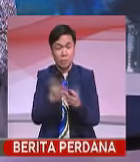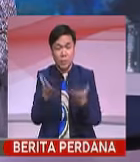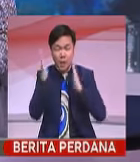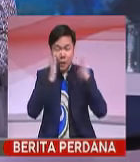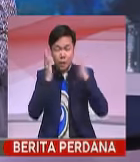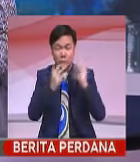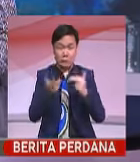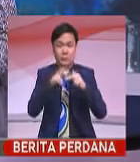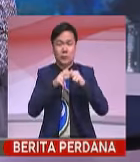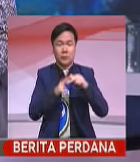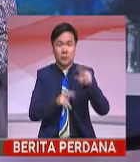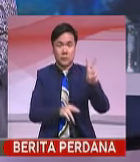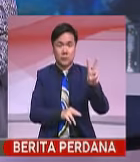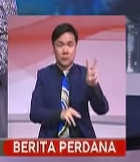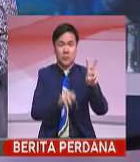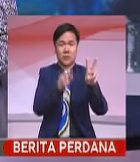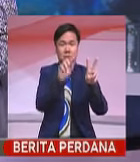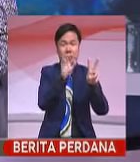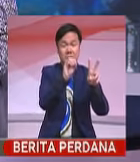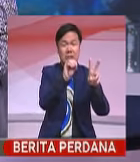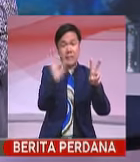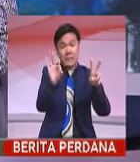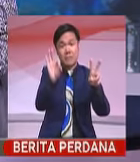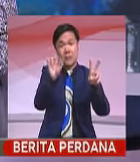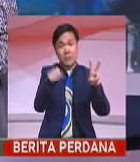ini meningkat kepada